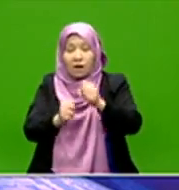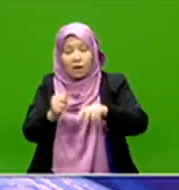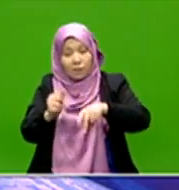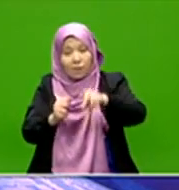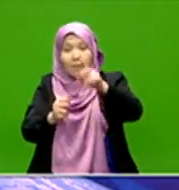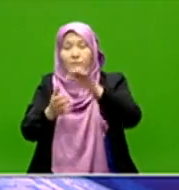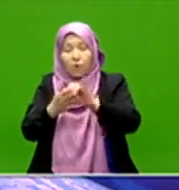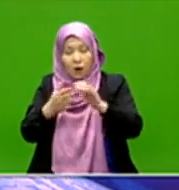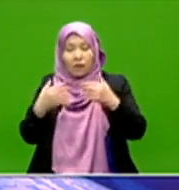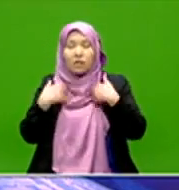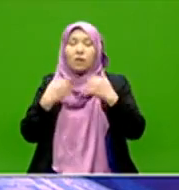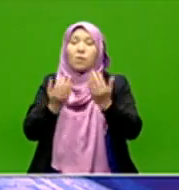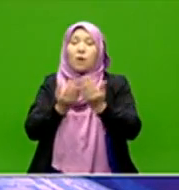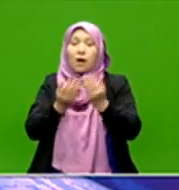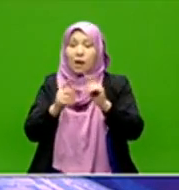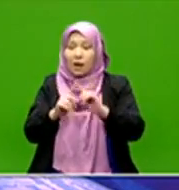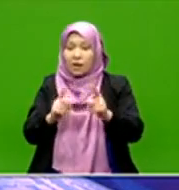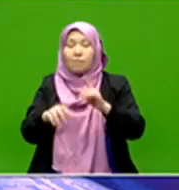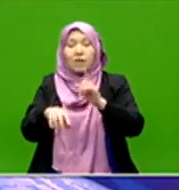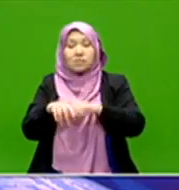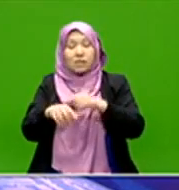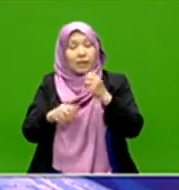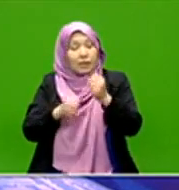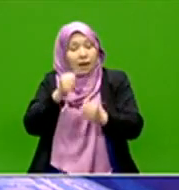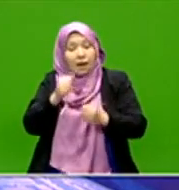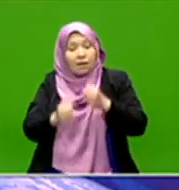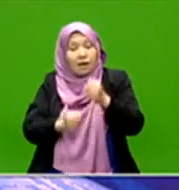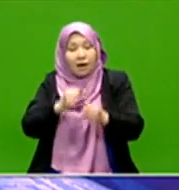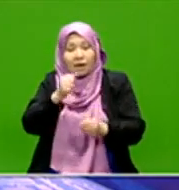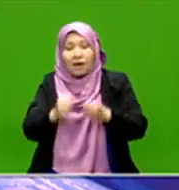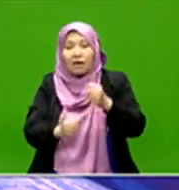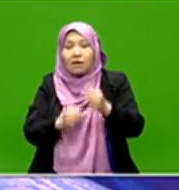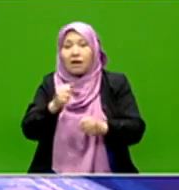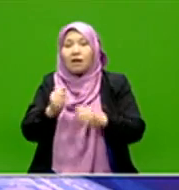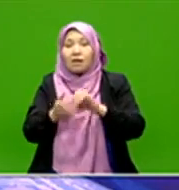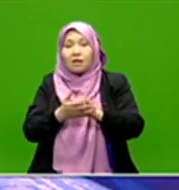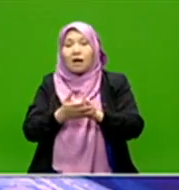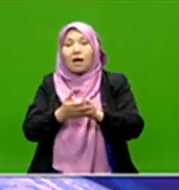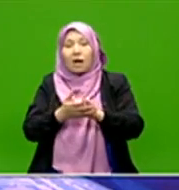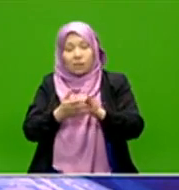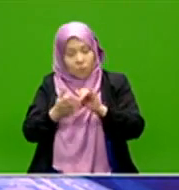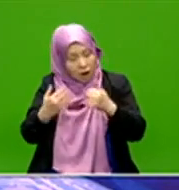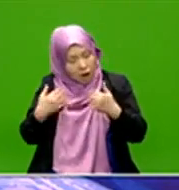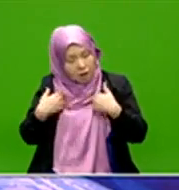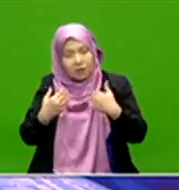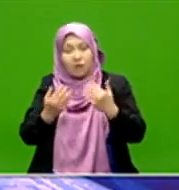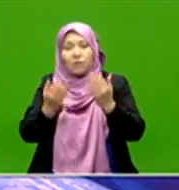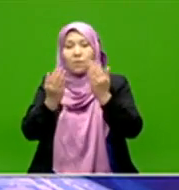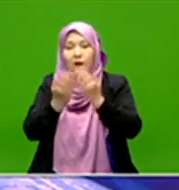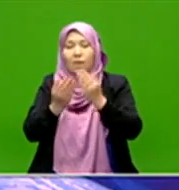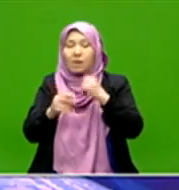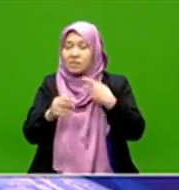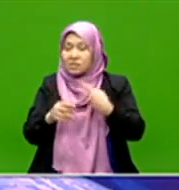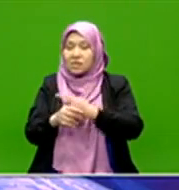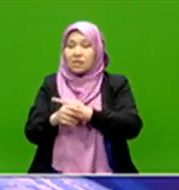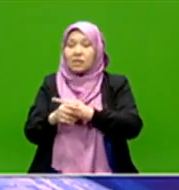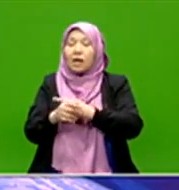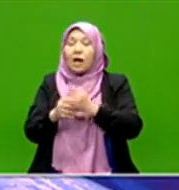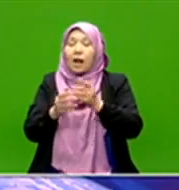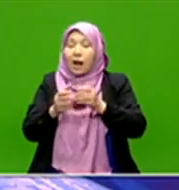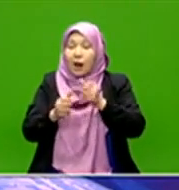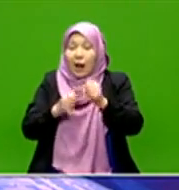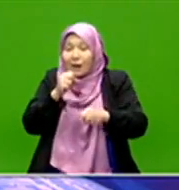antallahu al'azul akram. Masa kita berlari-lari anak tu, ingat tak? Subhanallah, mengangguk tu. Ingat masa kita lari-lari anak dekat lampu hijau